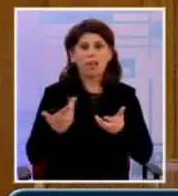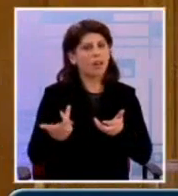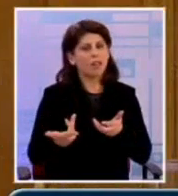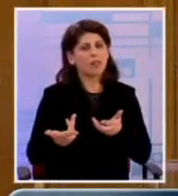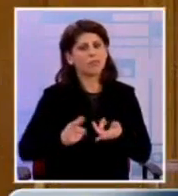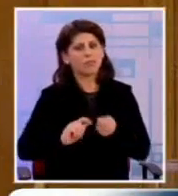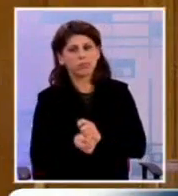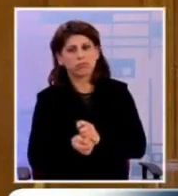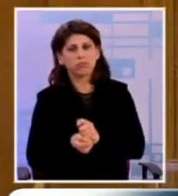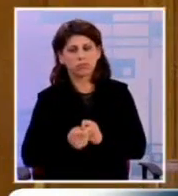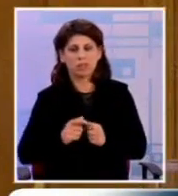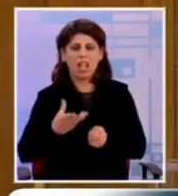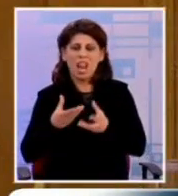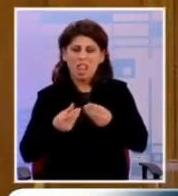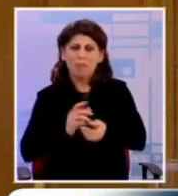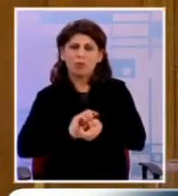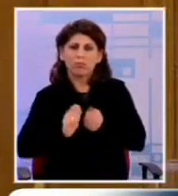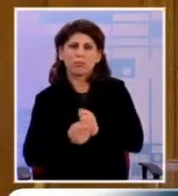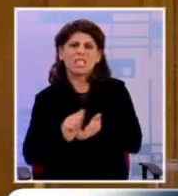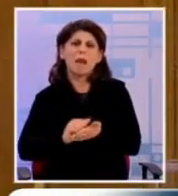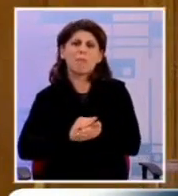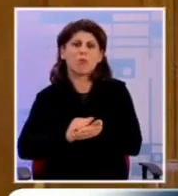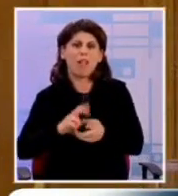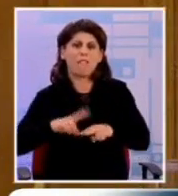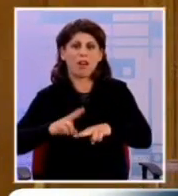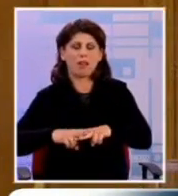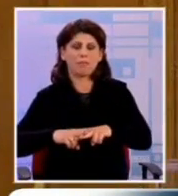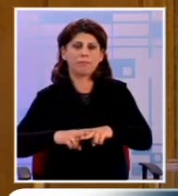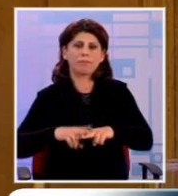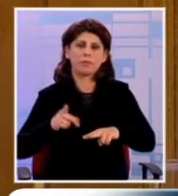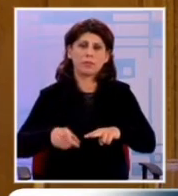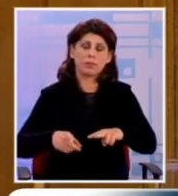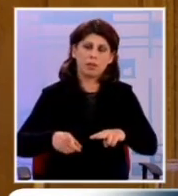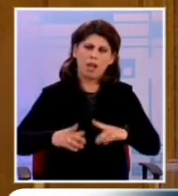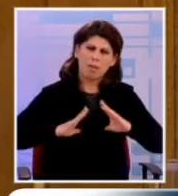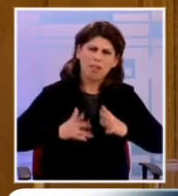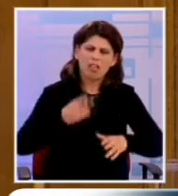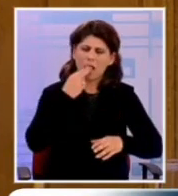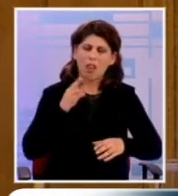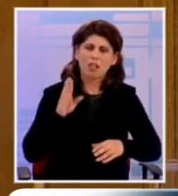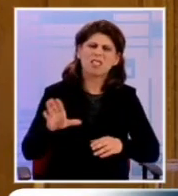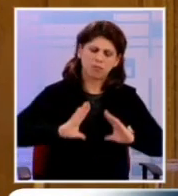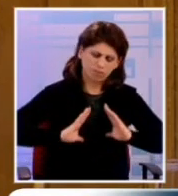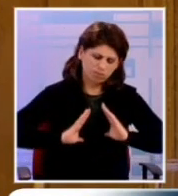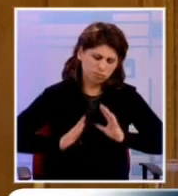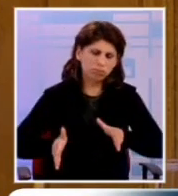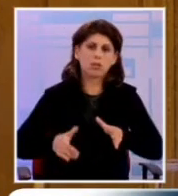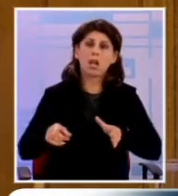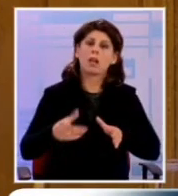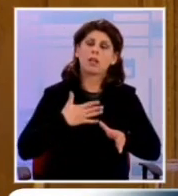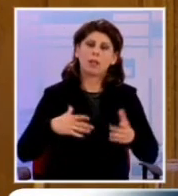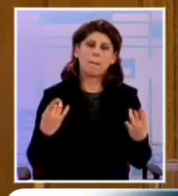Ο γερμανικός λαός σήμερα απεχθάνεται το ναζισμό και παλεύει να απαλλαγεί από